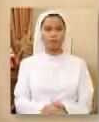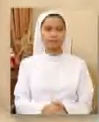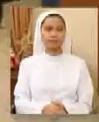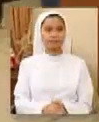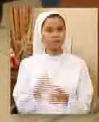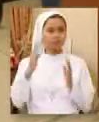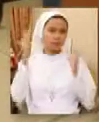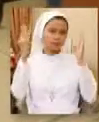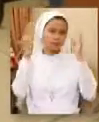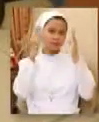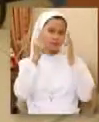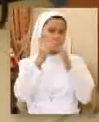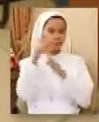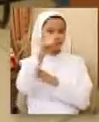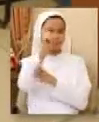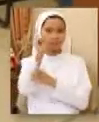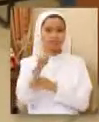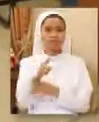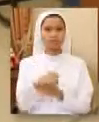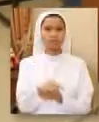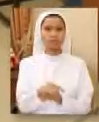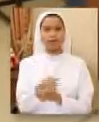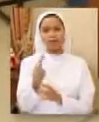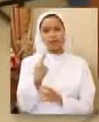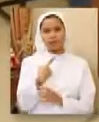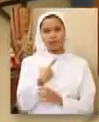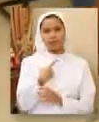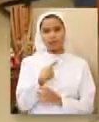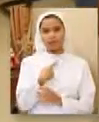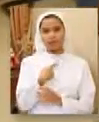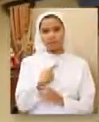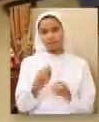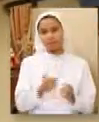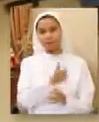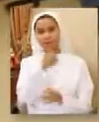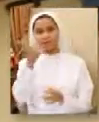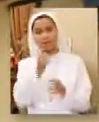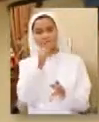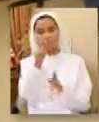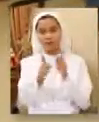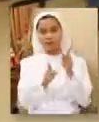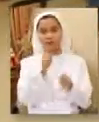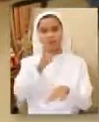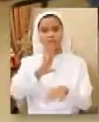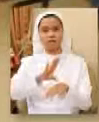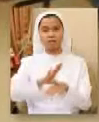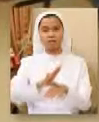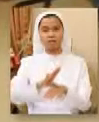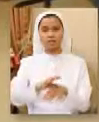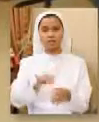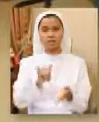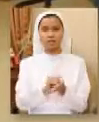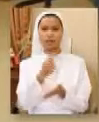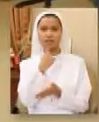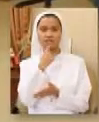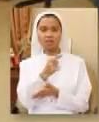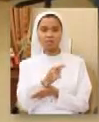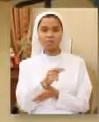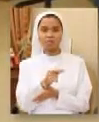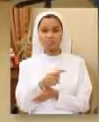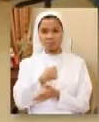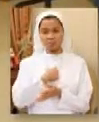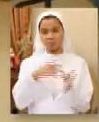Bishop, siyempre may mga parishioners din tayo na sasabihin nila, ay wala niya